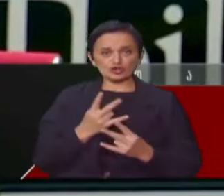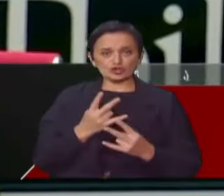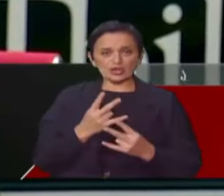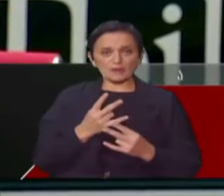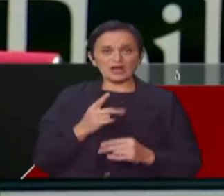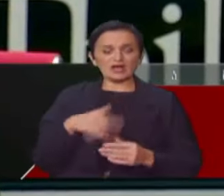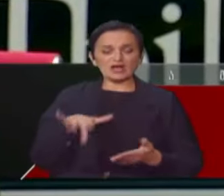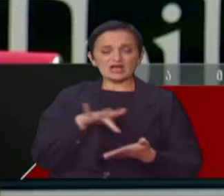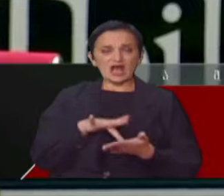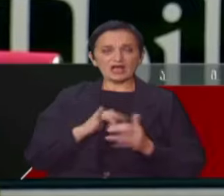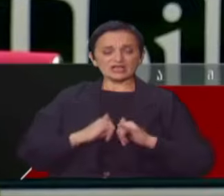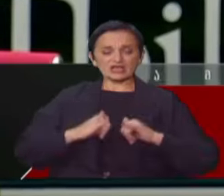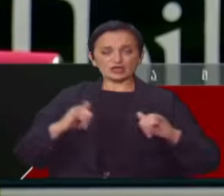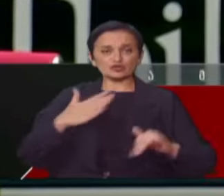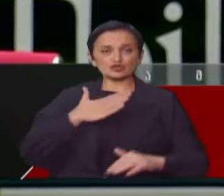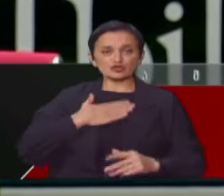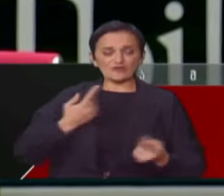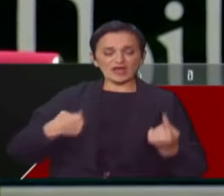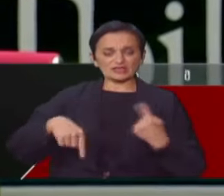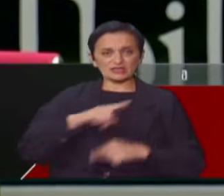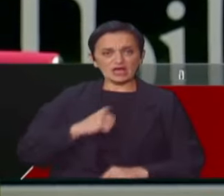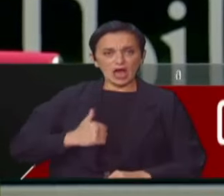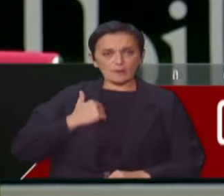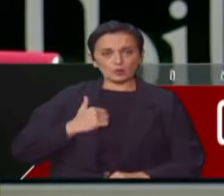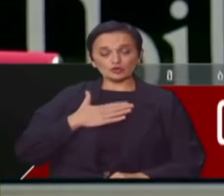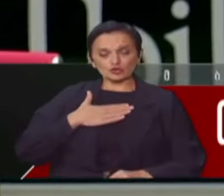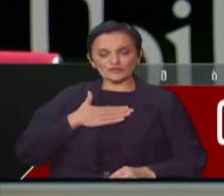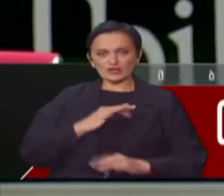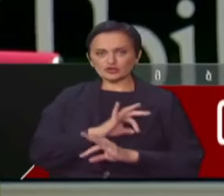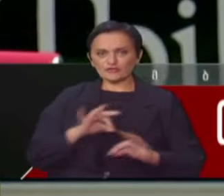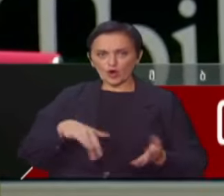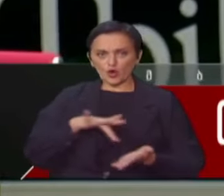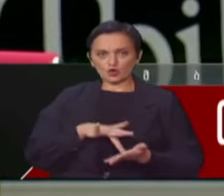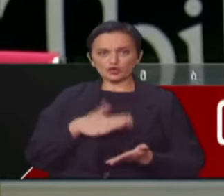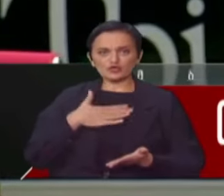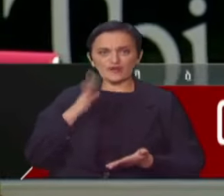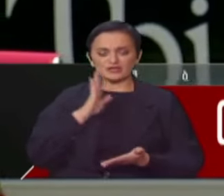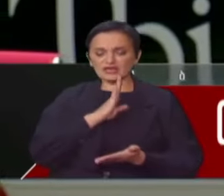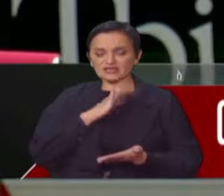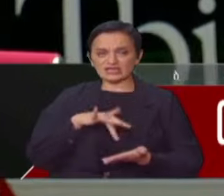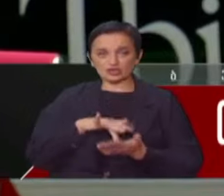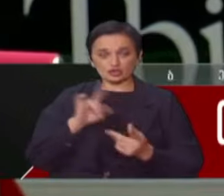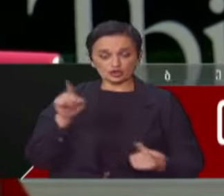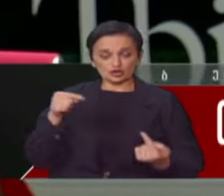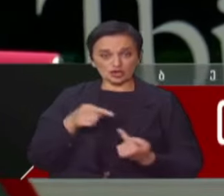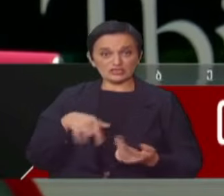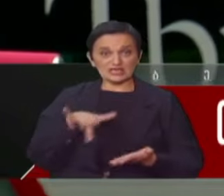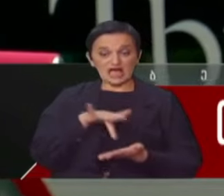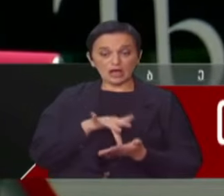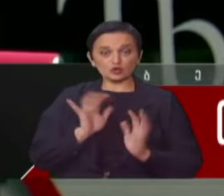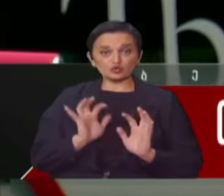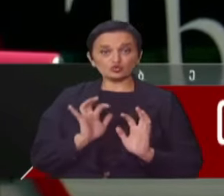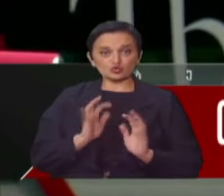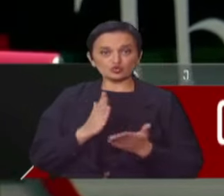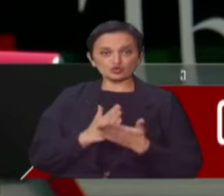უნდა, ქალაქის განვითარებას. ჩვენ ყველა ვამაყობთ, ჩვენი არაჩვეულებრივი ქალაქი, ჩვენი დედაქალაქი, შესაბამისად ამ ქალაქს ეს რუნა არის